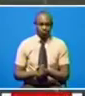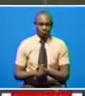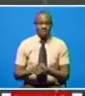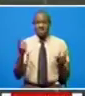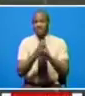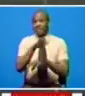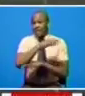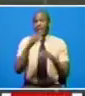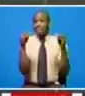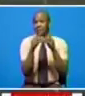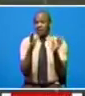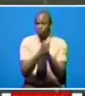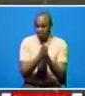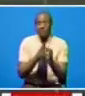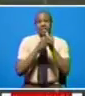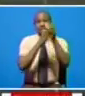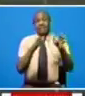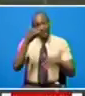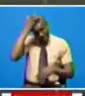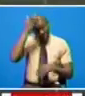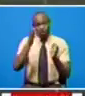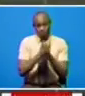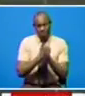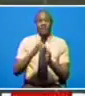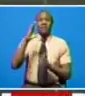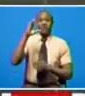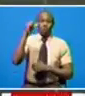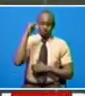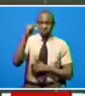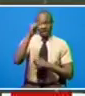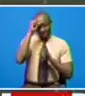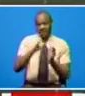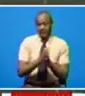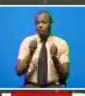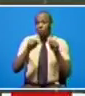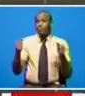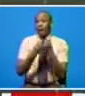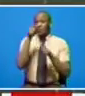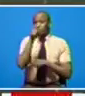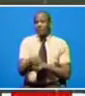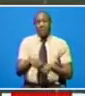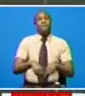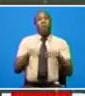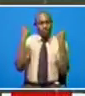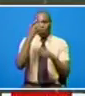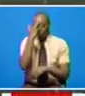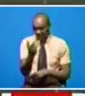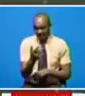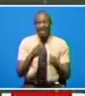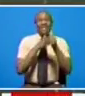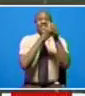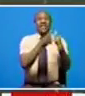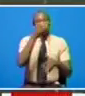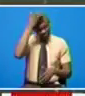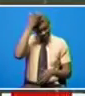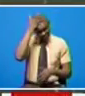Kwingineko, mkutano baina ya viongozi wa uuguzi na baraza la magavana ulioratibiwa kufanyika hii leo umetibuka baada ya viongozi wa uuguzi